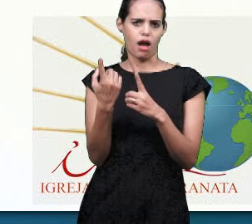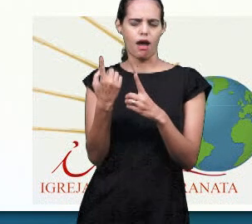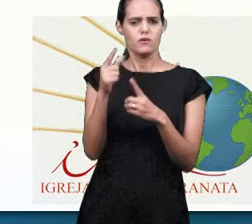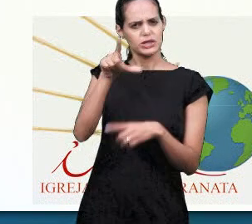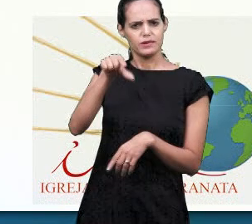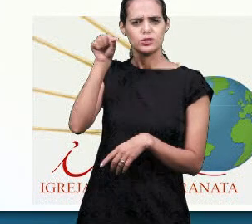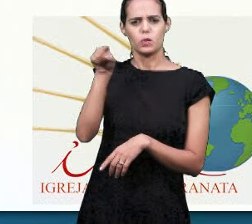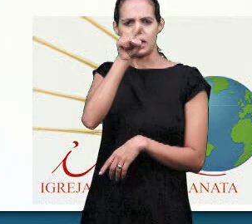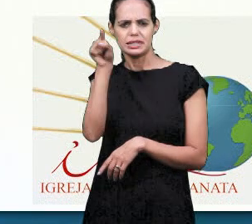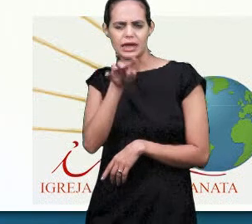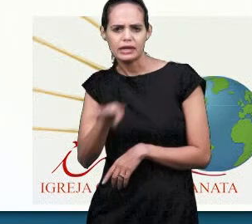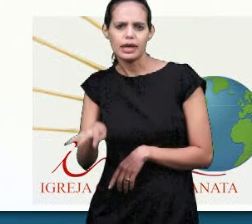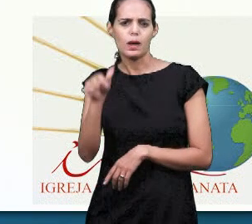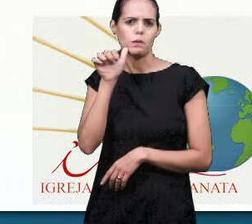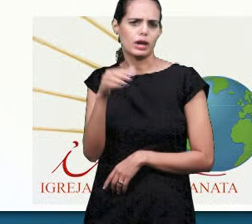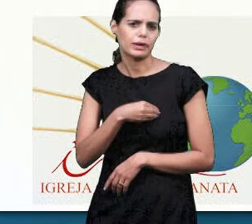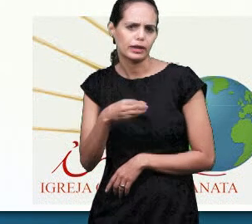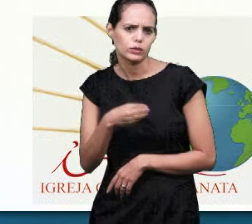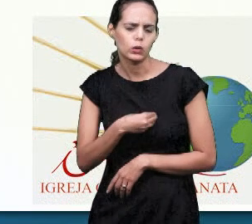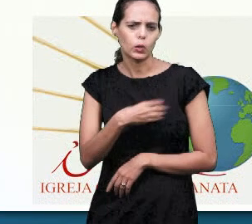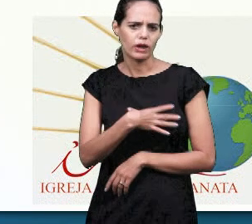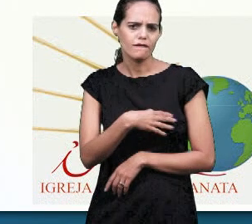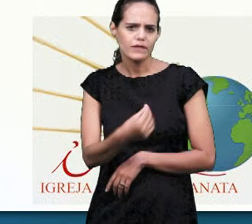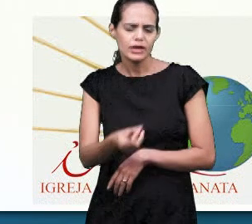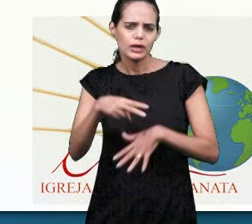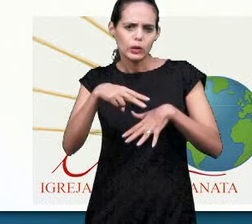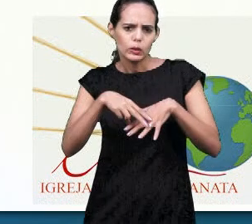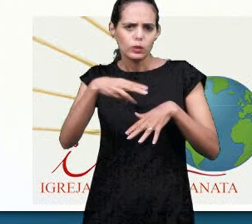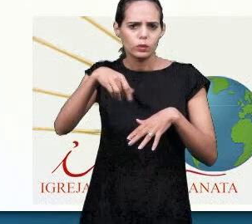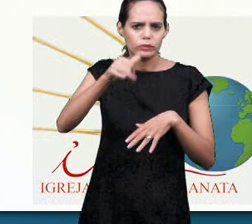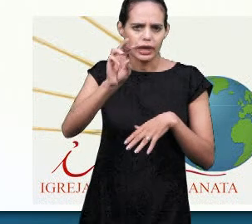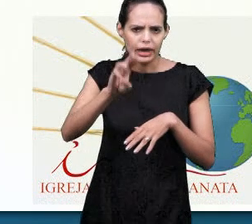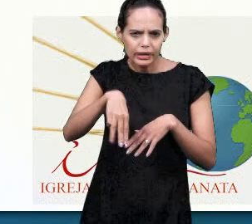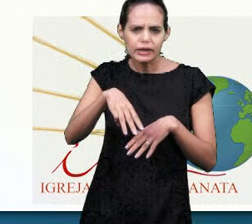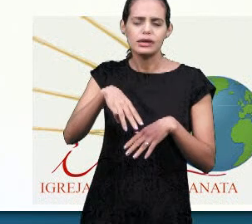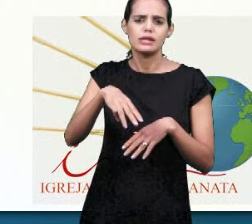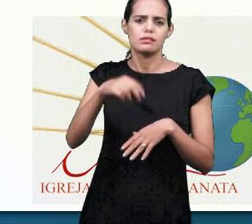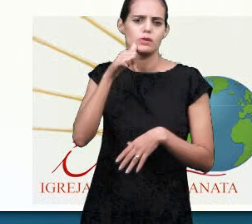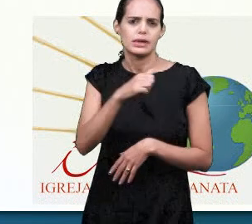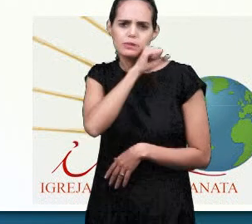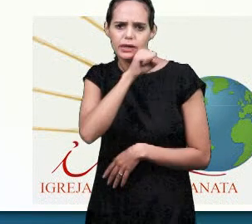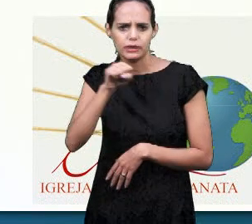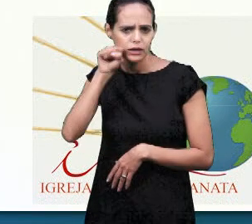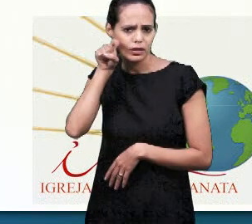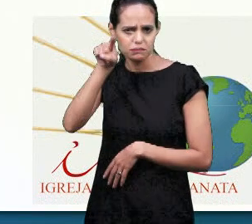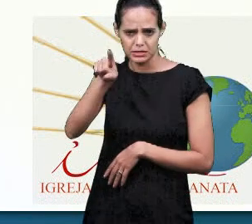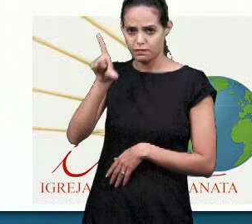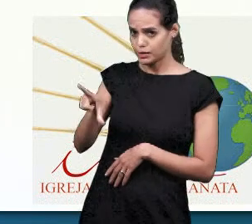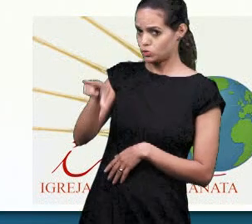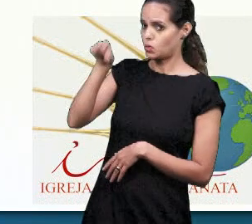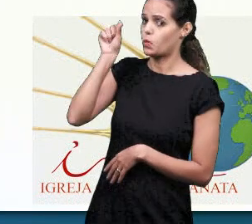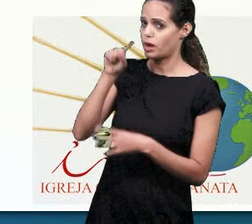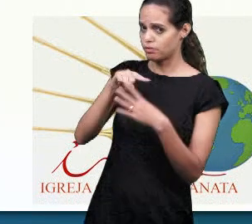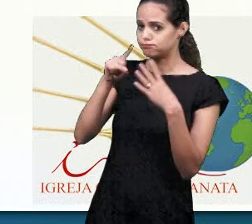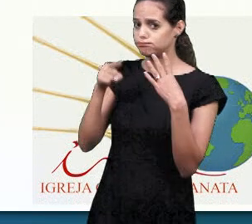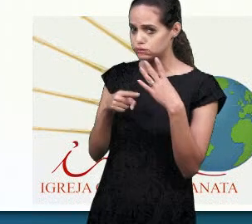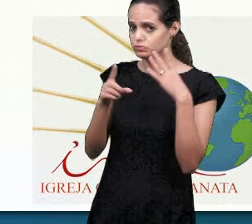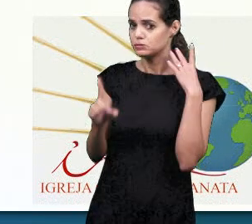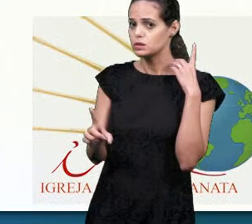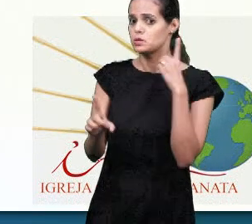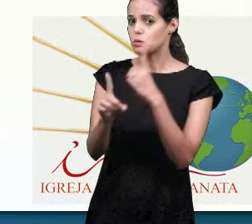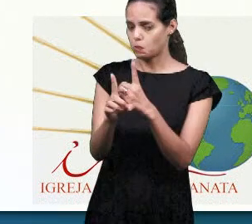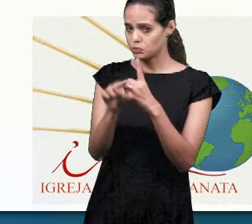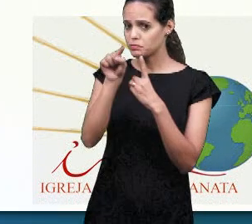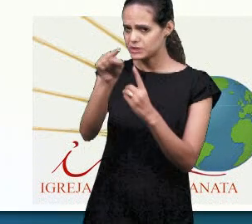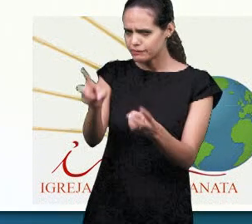plus, vous pouvez faire de tous. Mais par rapport au temps nécessaire à cela, vous allez choisir une de ces rencontres, vous